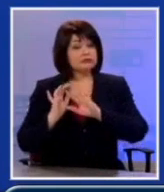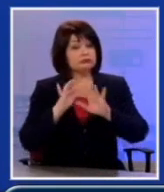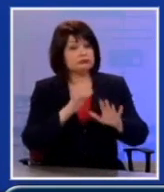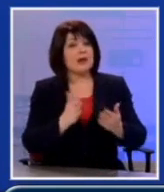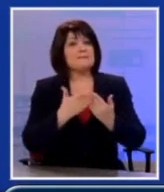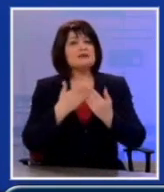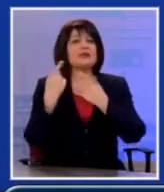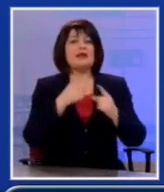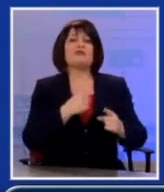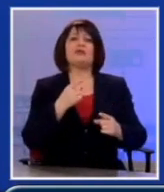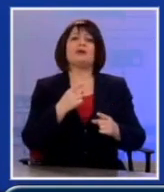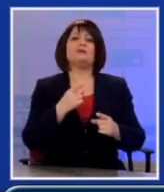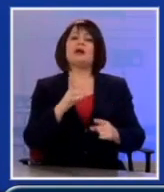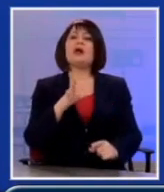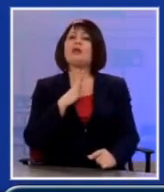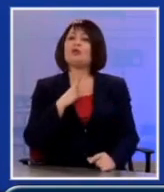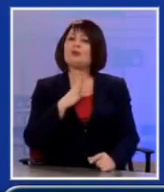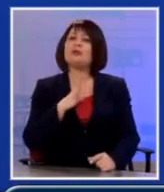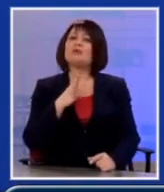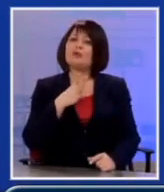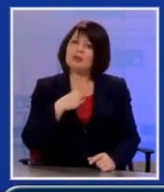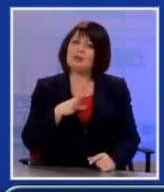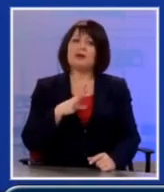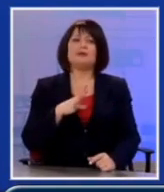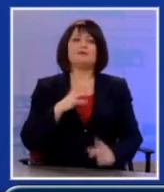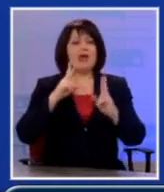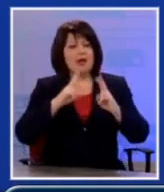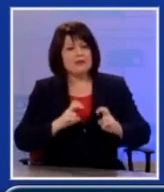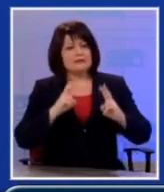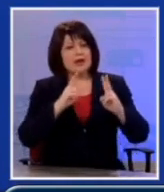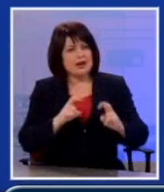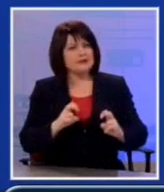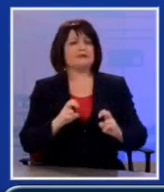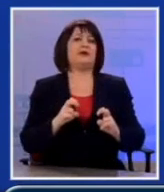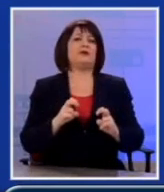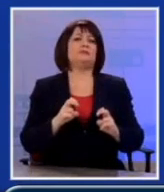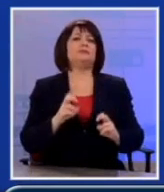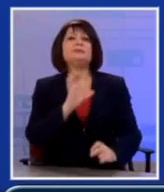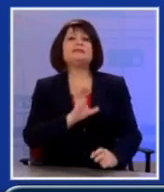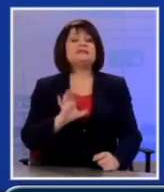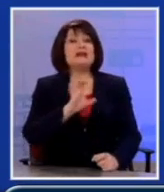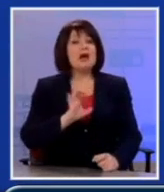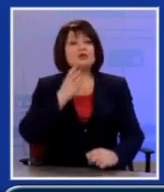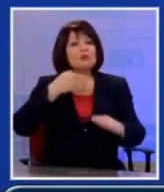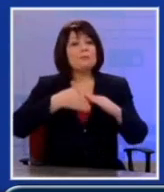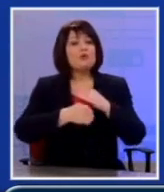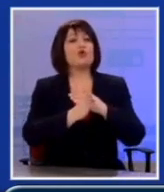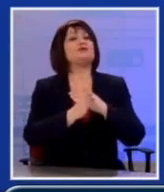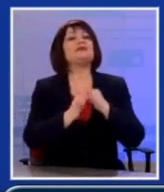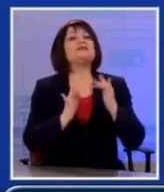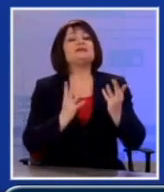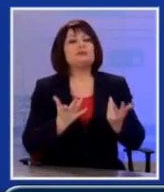στους ανθρώπους που πραγματοποιούν έρευνα και οι οποίοι αναζητούν πρόσβαση στο